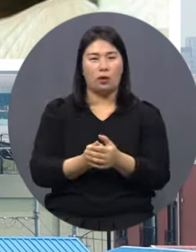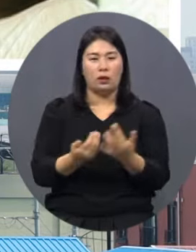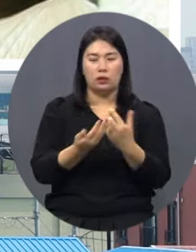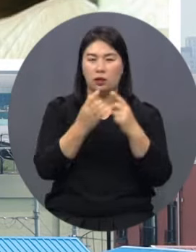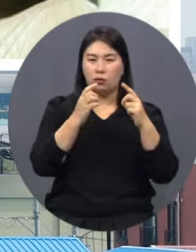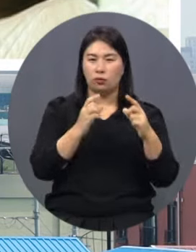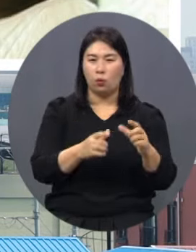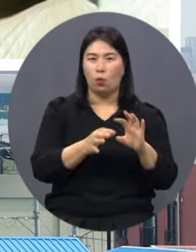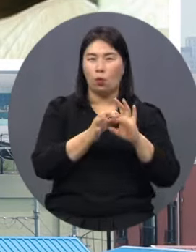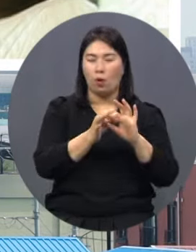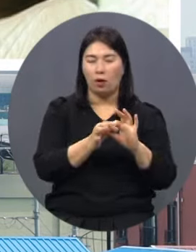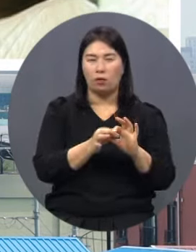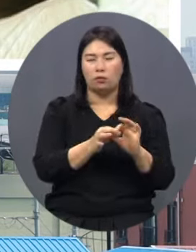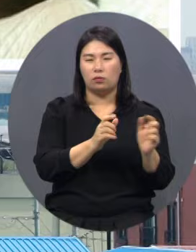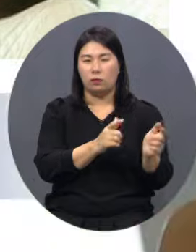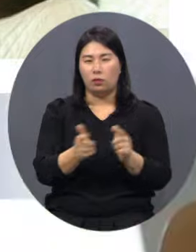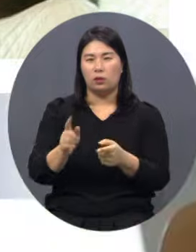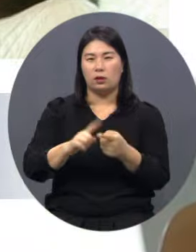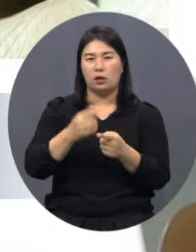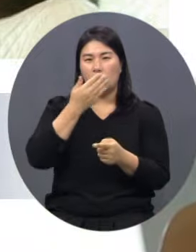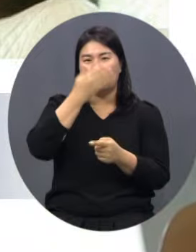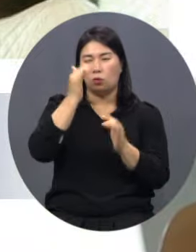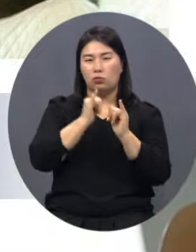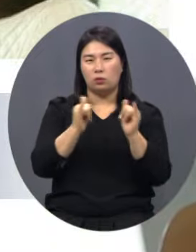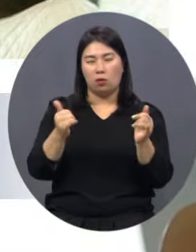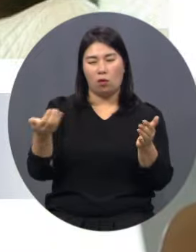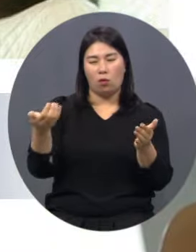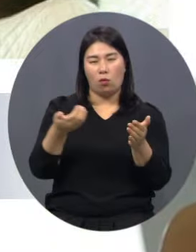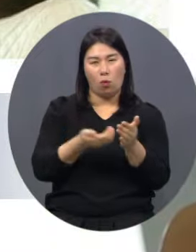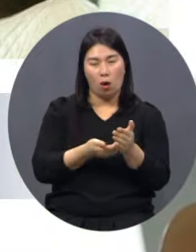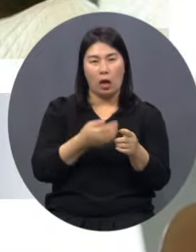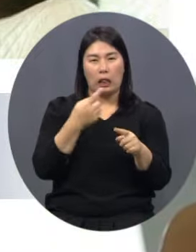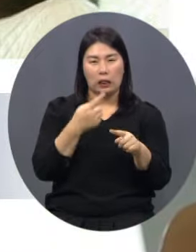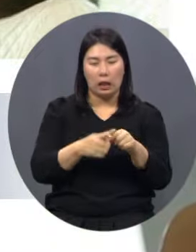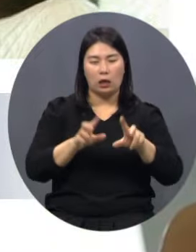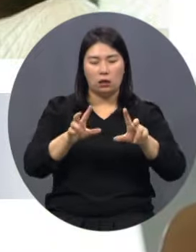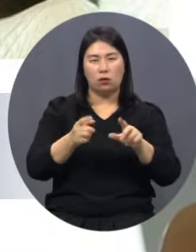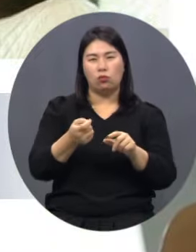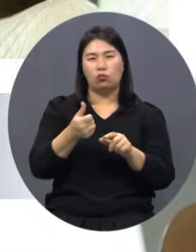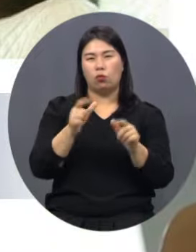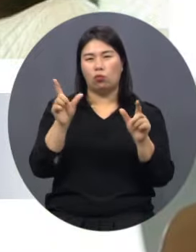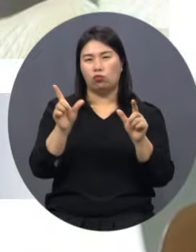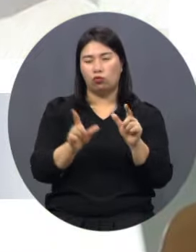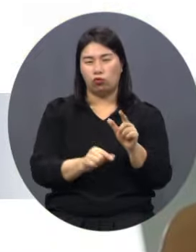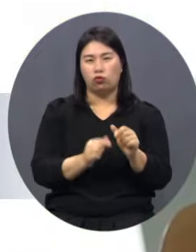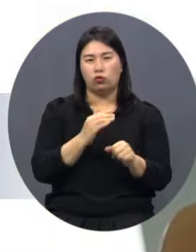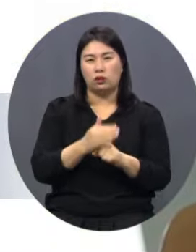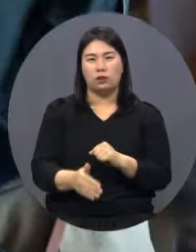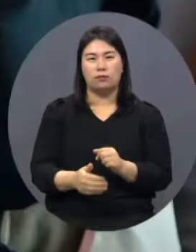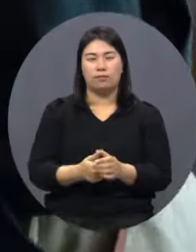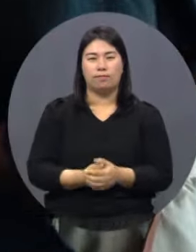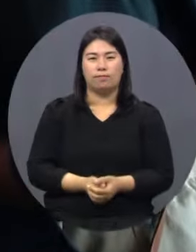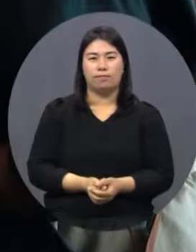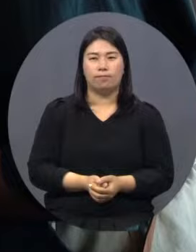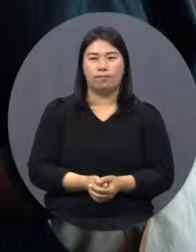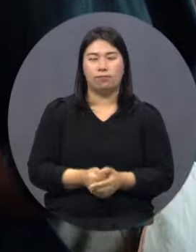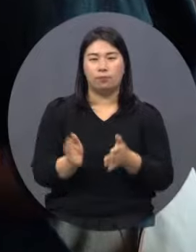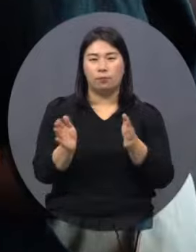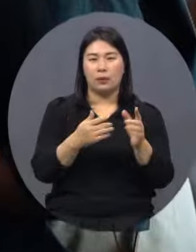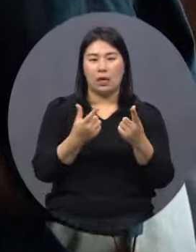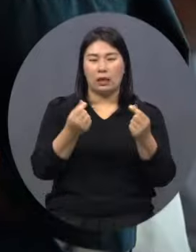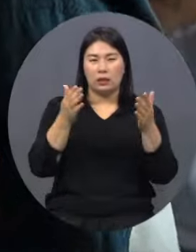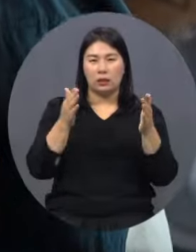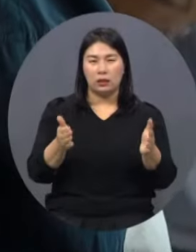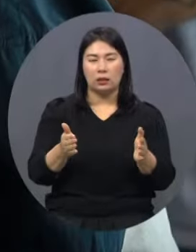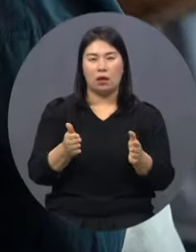제주도 관련한 뭔가 젊은층의 유입이 확 되었다가 최근에는 조금 줄어드는 추세이다 한편 같은 기간